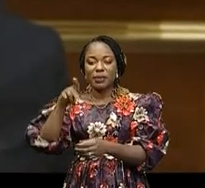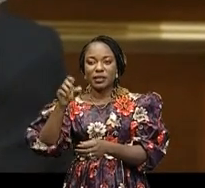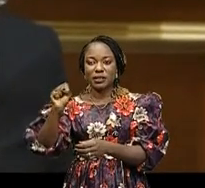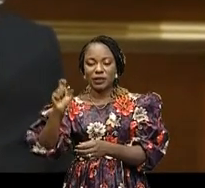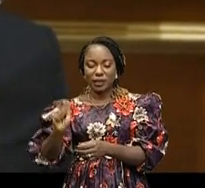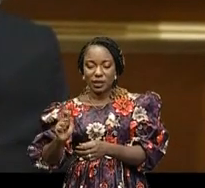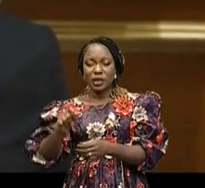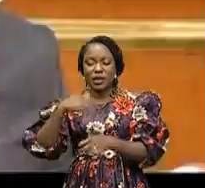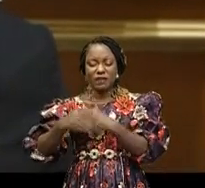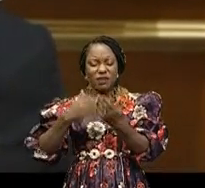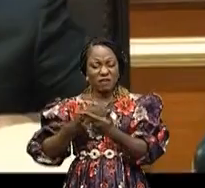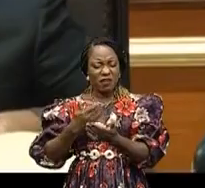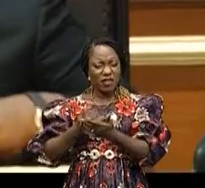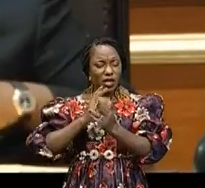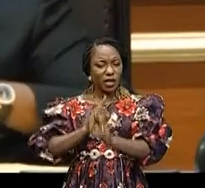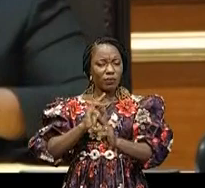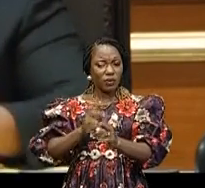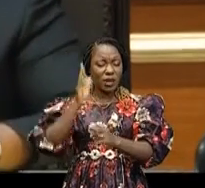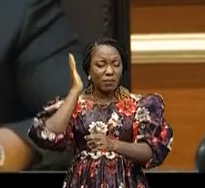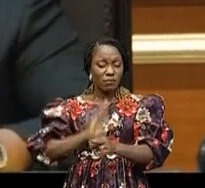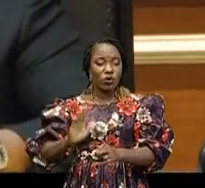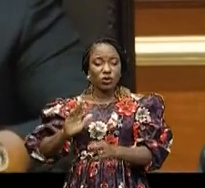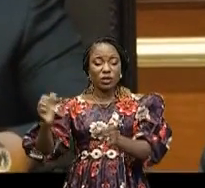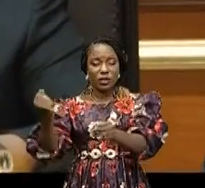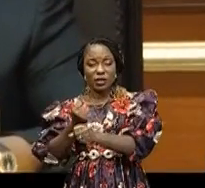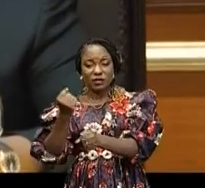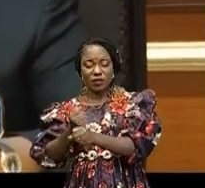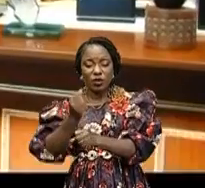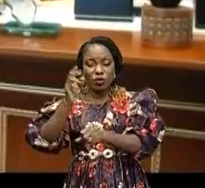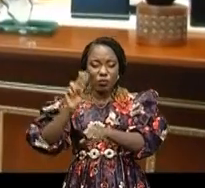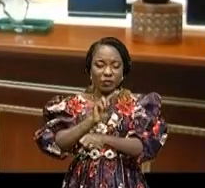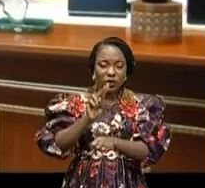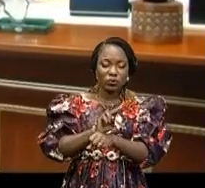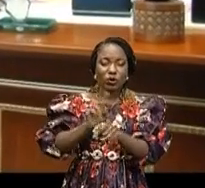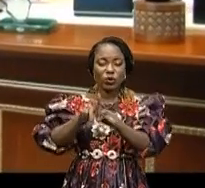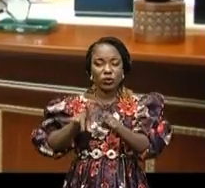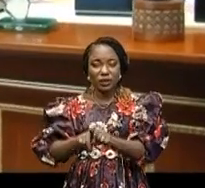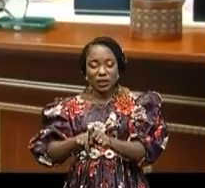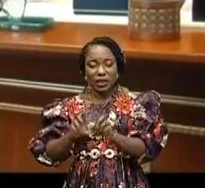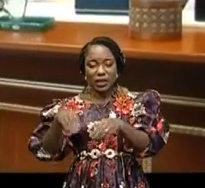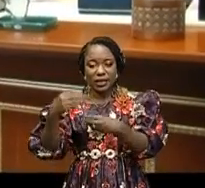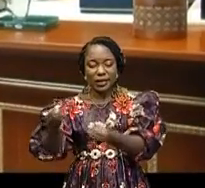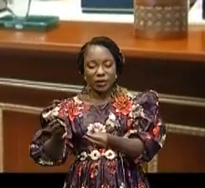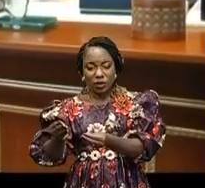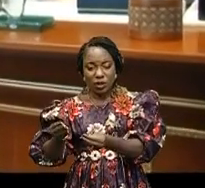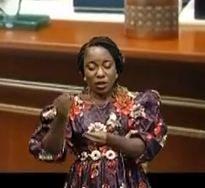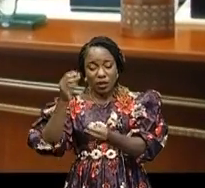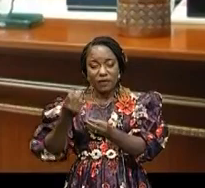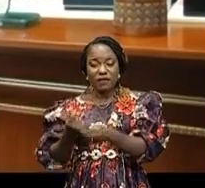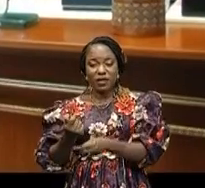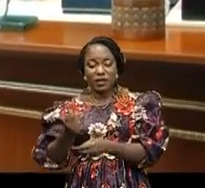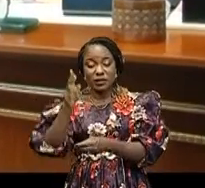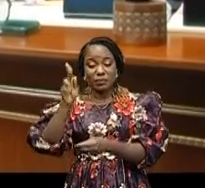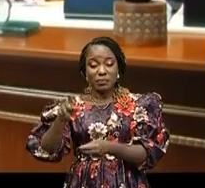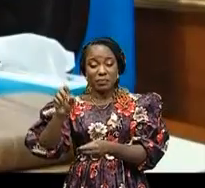question en urgence en vue de garantir la bonne exécution aux besoins en réorientant la domiciliation de ressources du projet